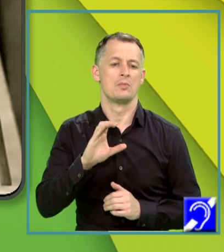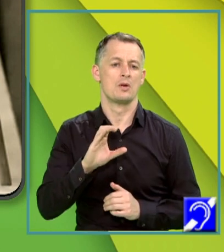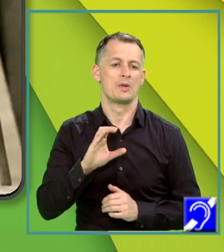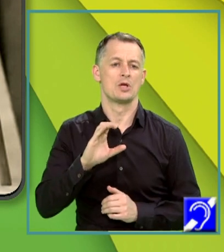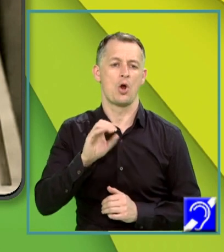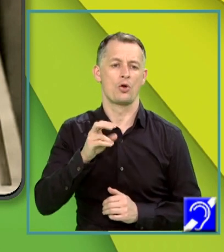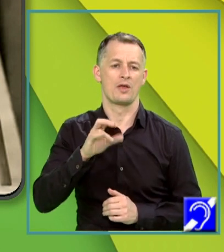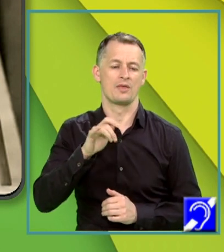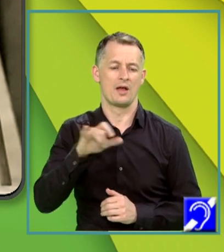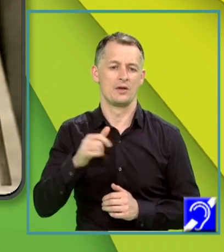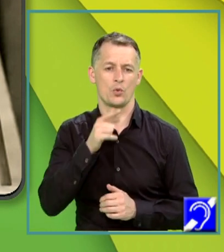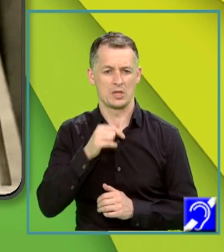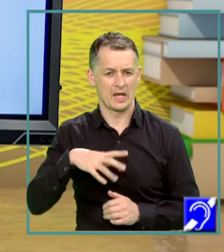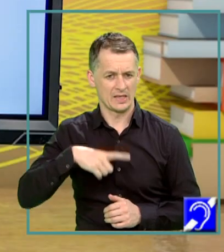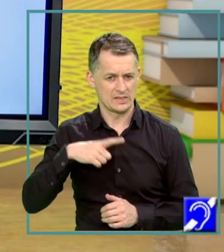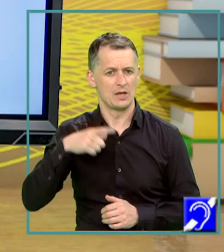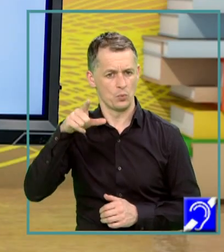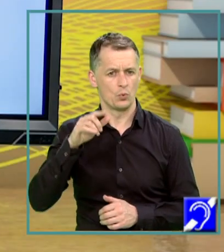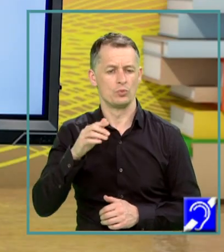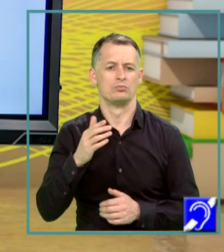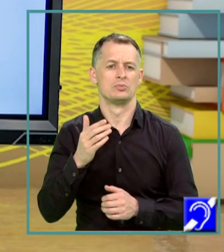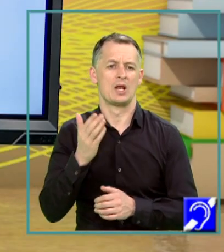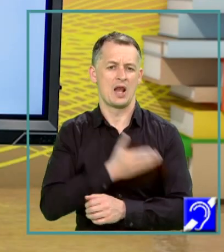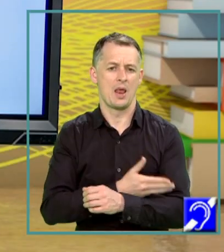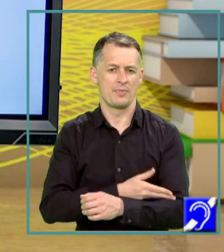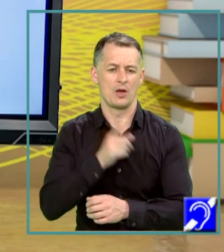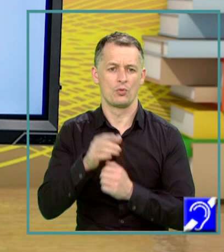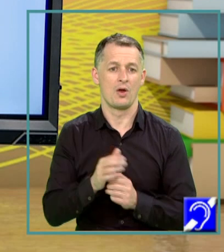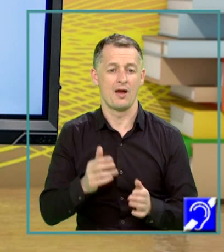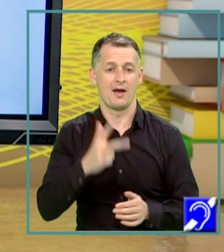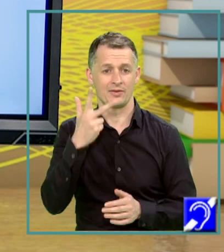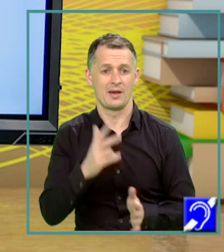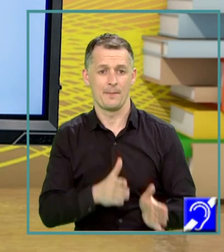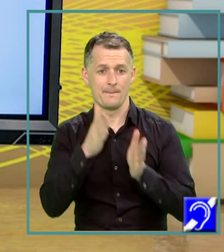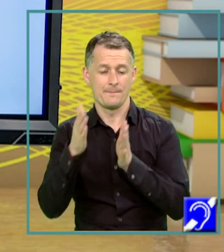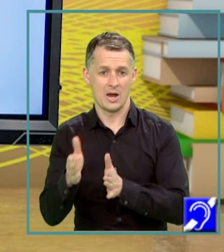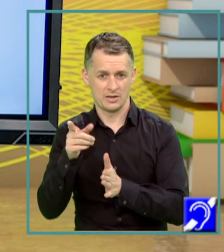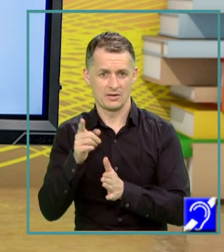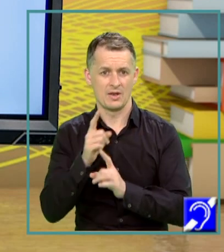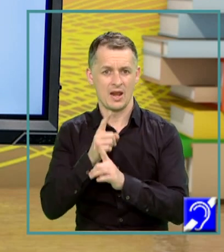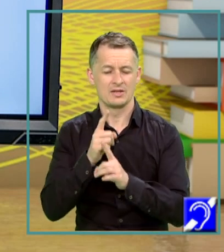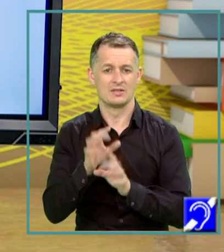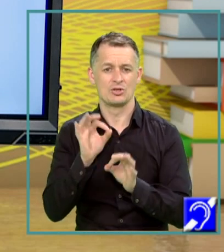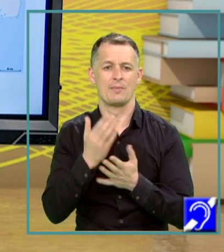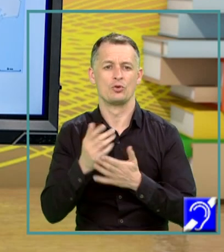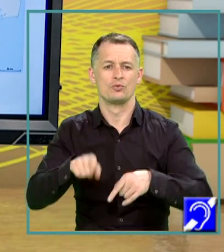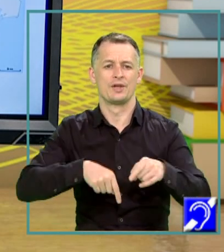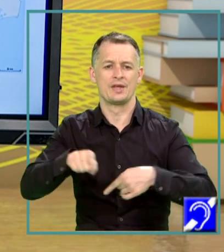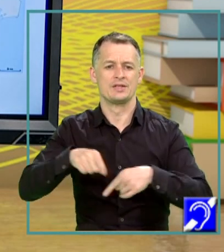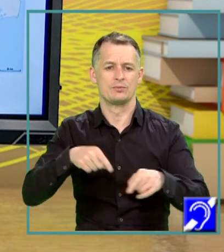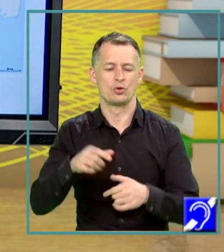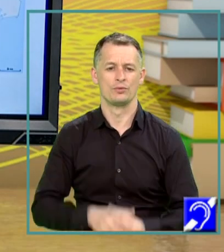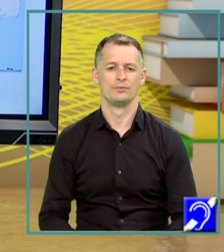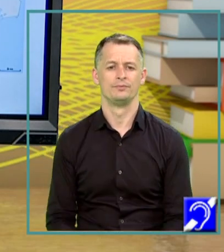încă pe arii extinse a treia parte a lecției este dedicată transporturilor Hri